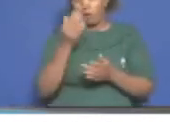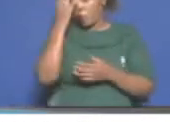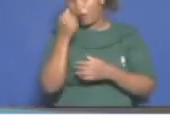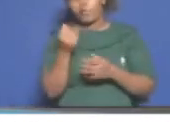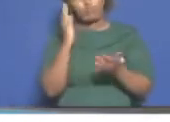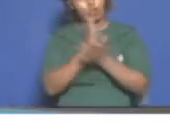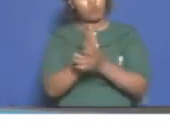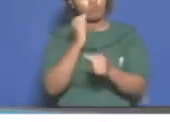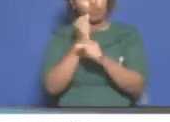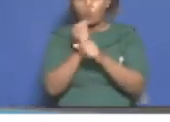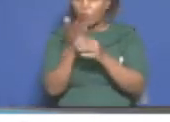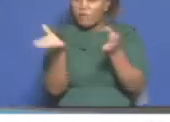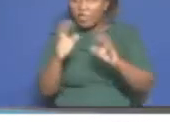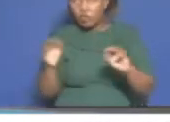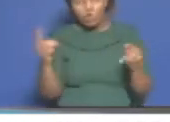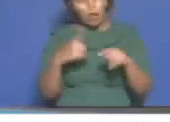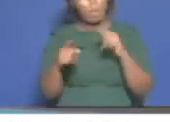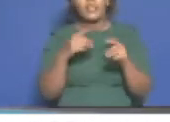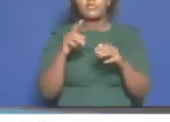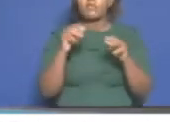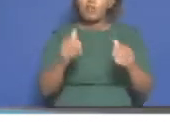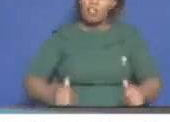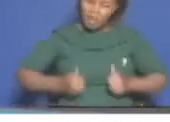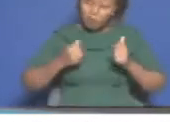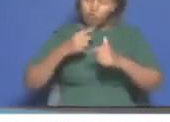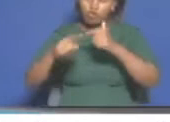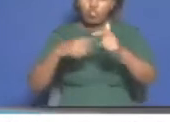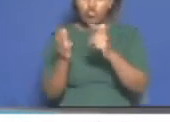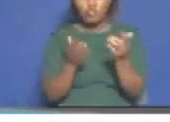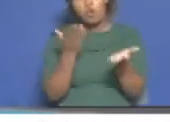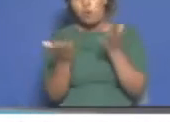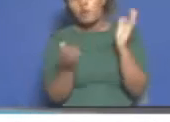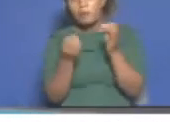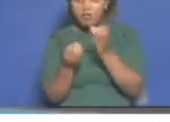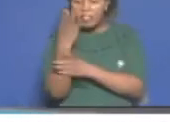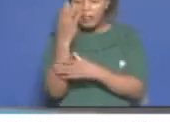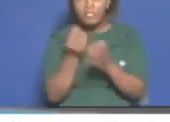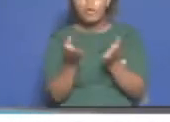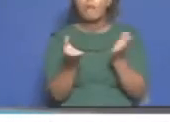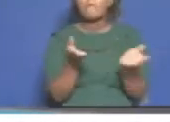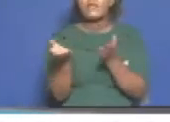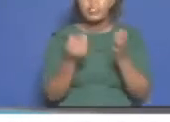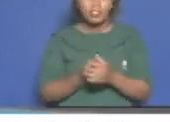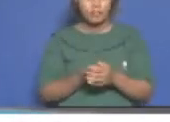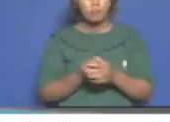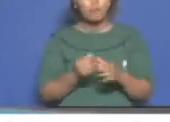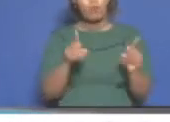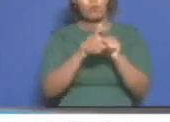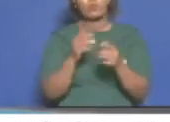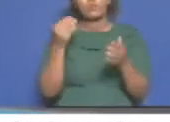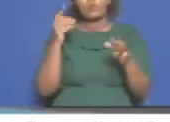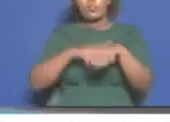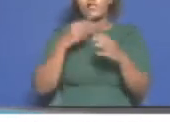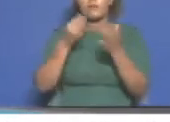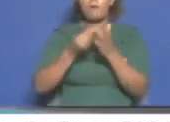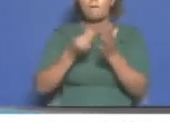waweze kujimudu kimaisha kwa kuanza biashara ndogo ndogo. Unapata ya kwamba hata ku access ama kupata ile pesa ya kuwasaidia katika